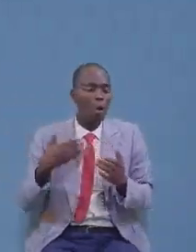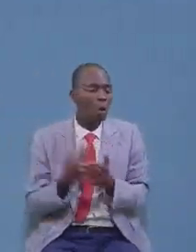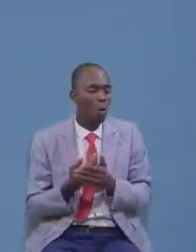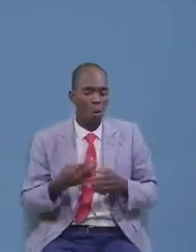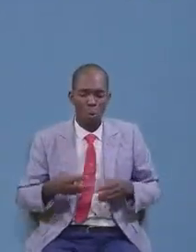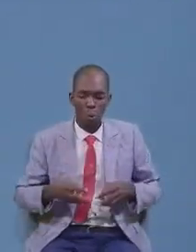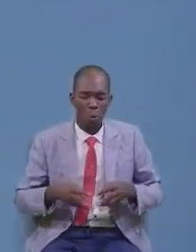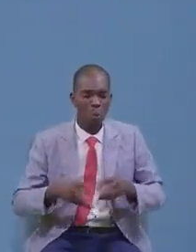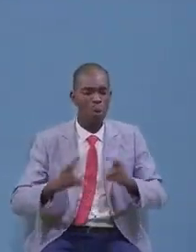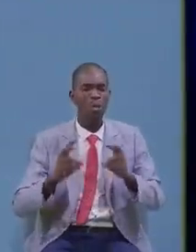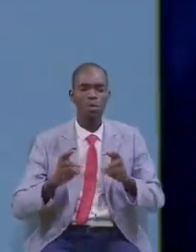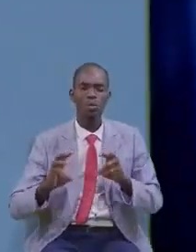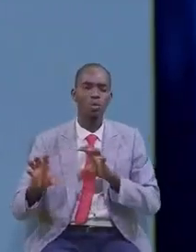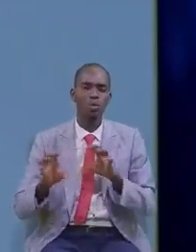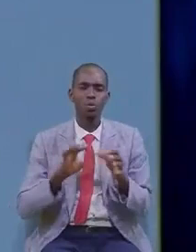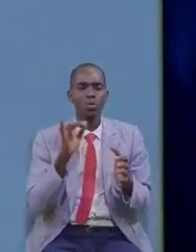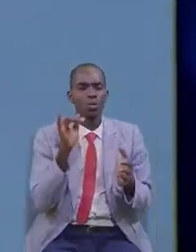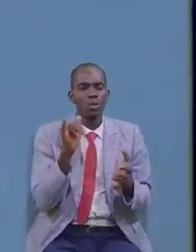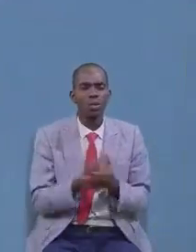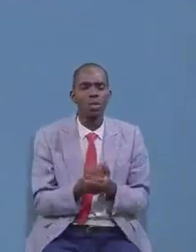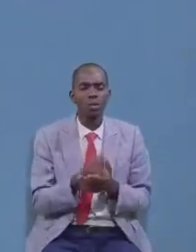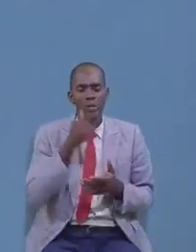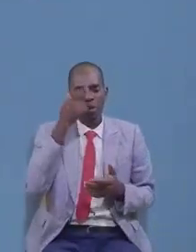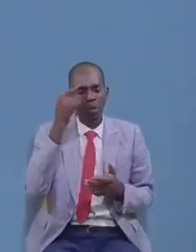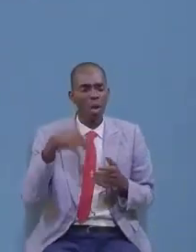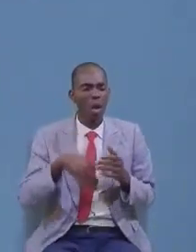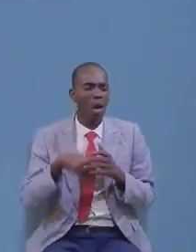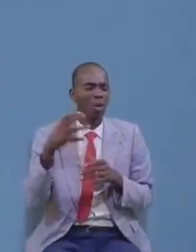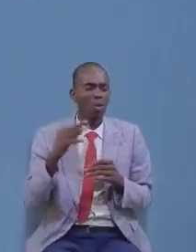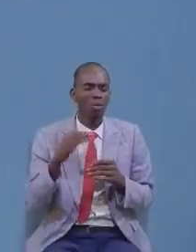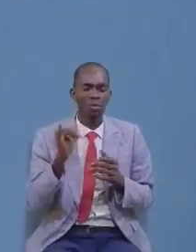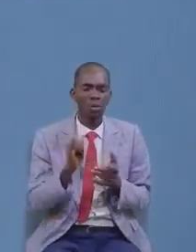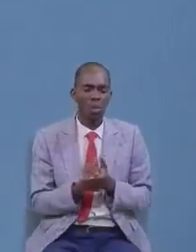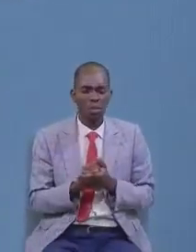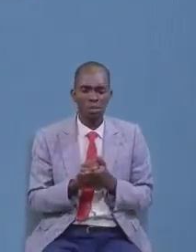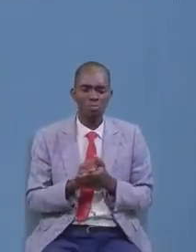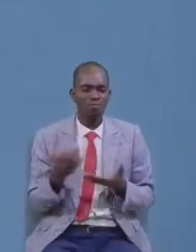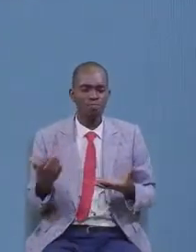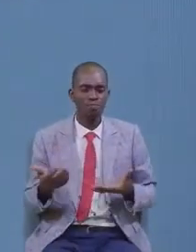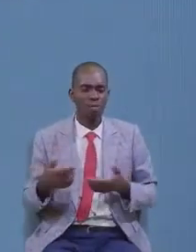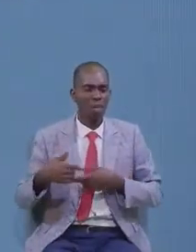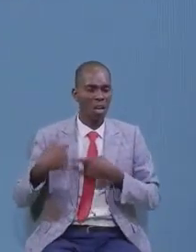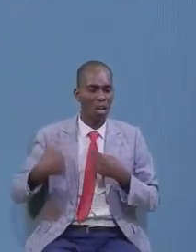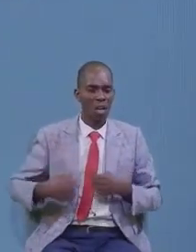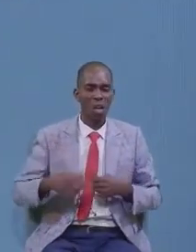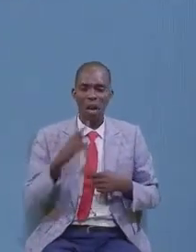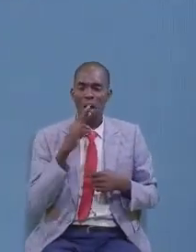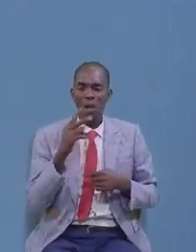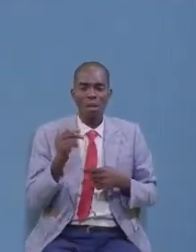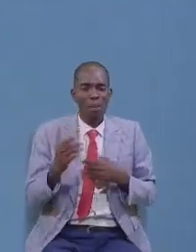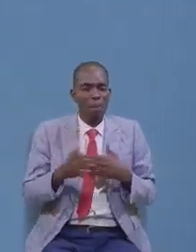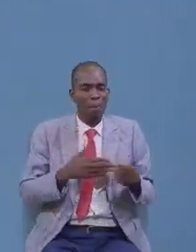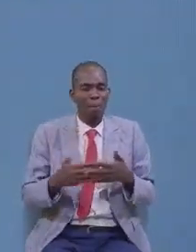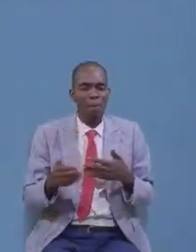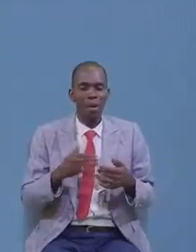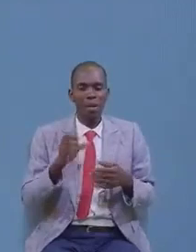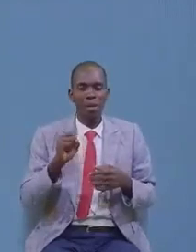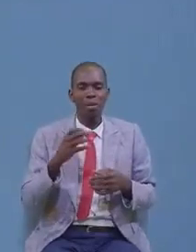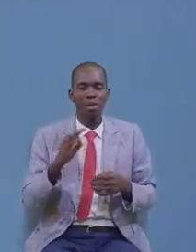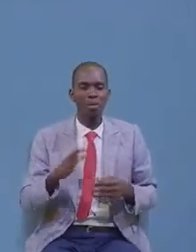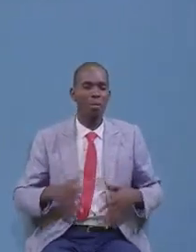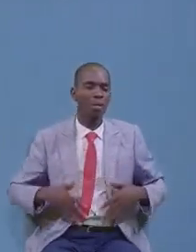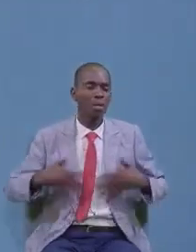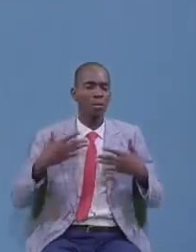వాటి చేయాలి. Because out of that heart are the issues of life. ఎందుకంటే హృదయములో నుండే జీవ ఆలోచనలు